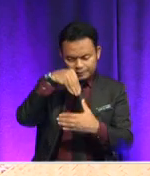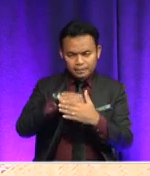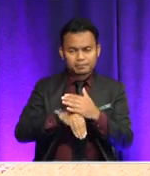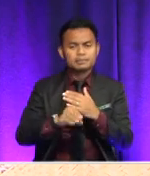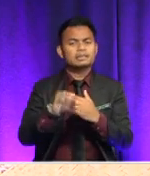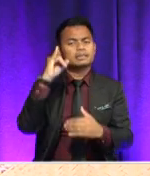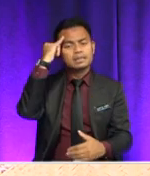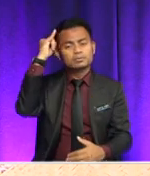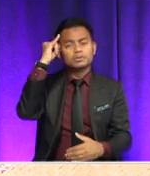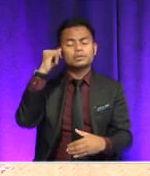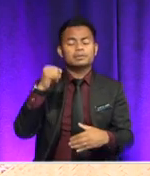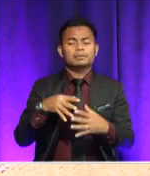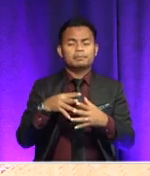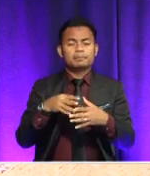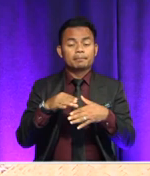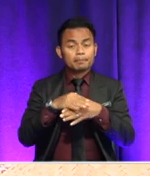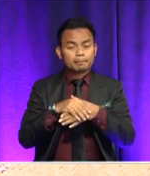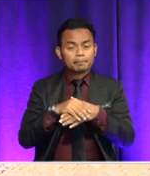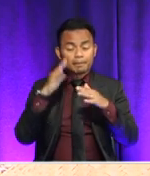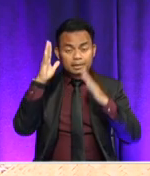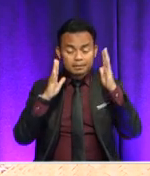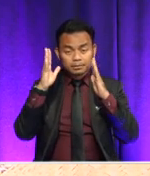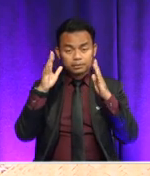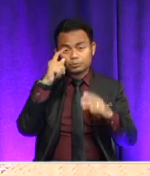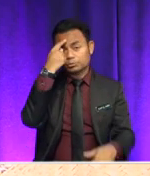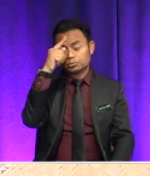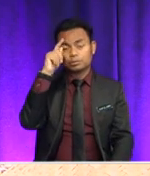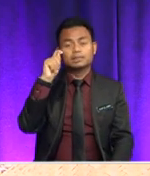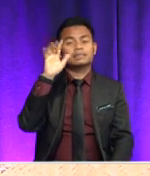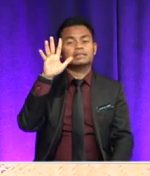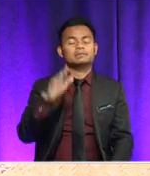persoalannya sekarang nih Siap peka guru yang akan bermain